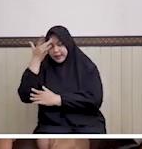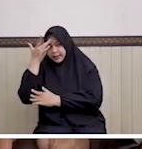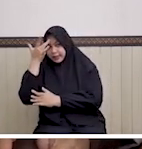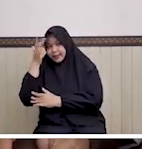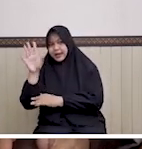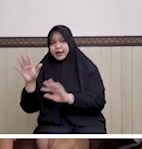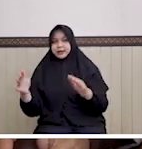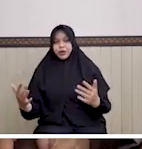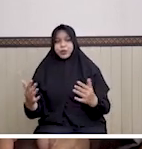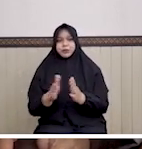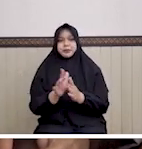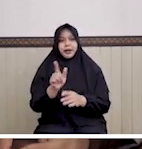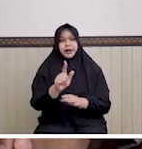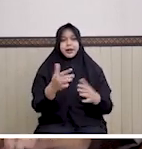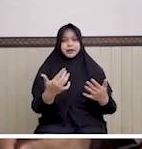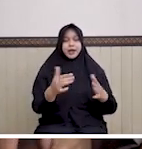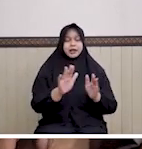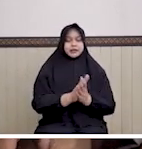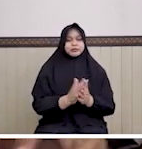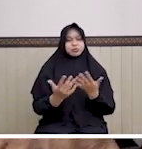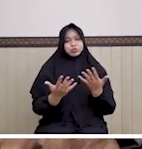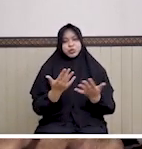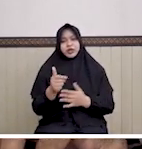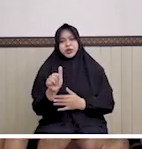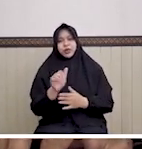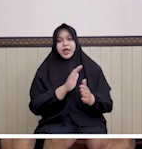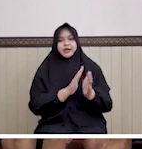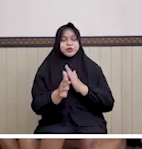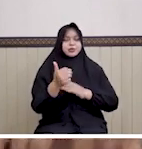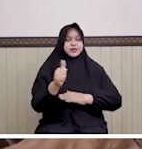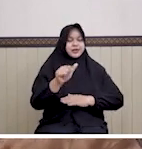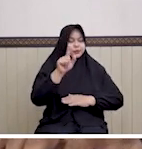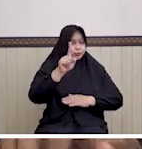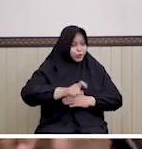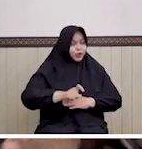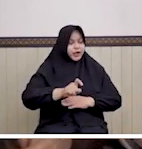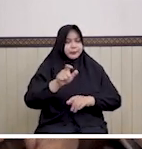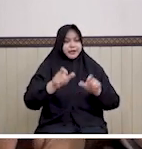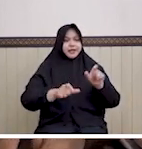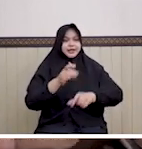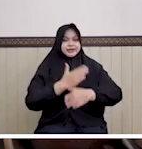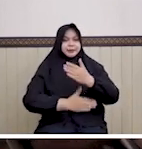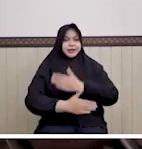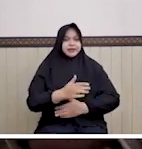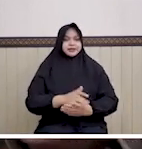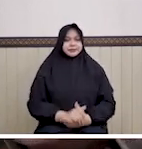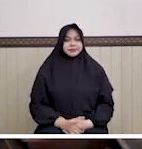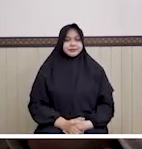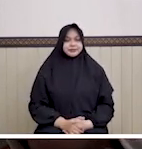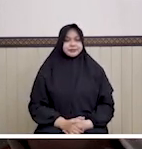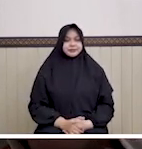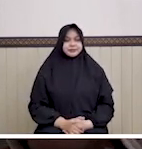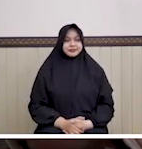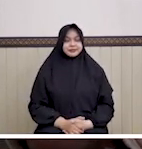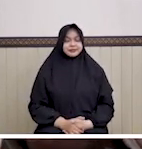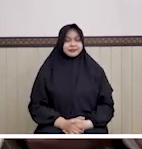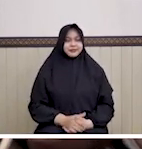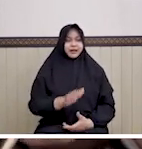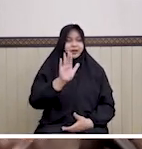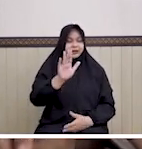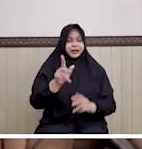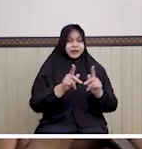atau kemudian ke mana yang sekiranya itu memang langsung dibutuhkan oleh penyandang disabilitas nanti